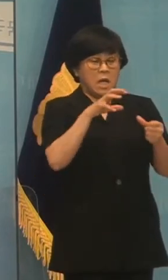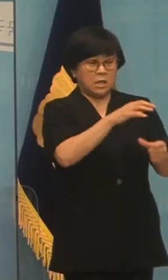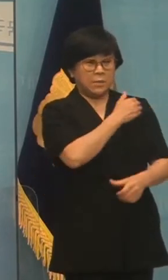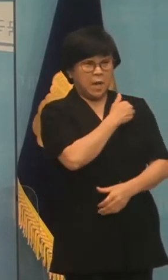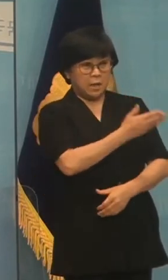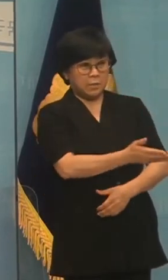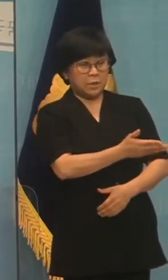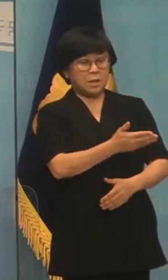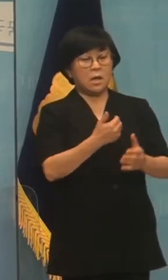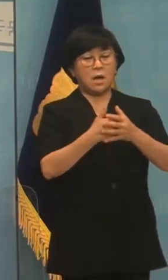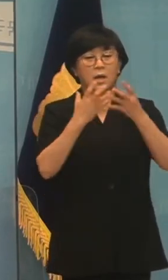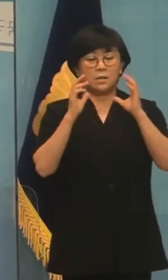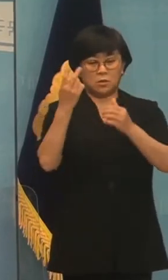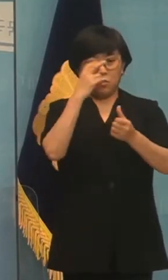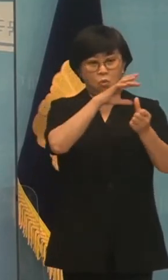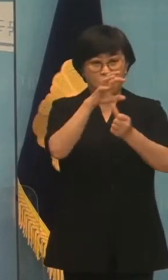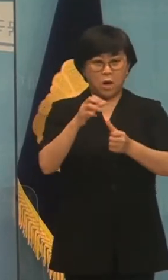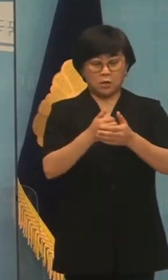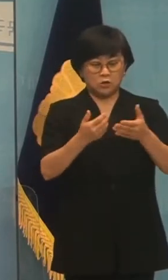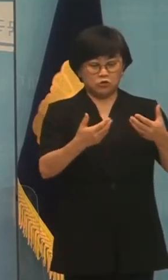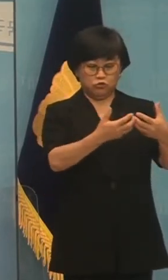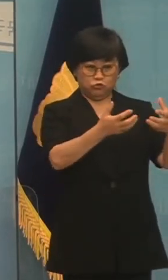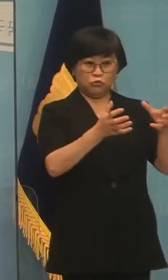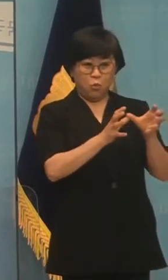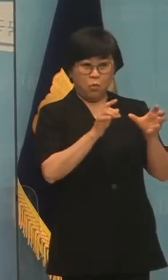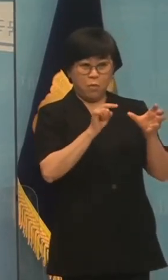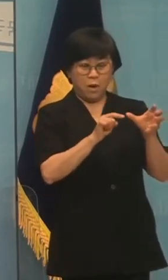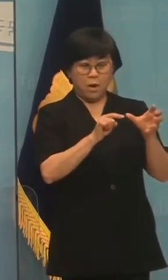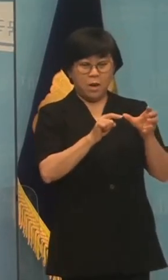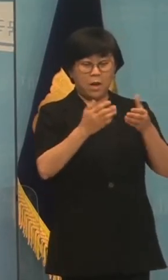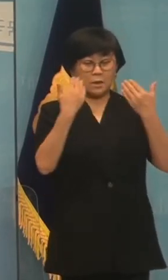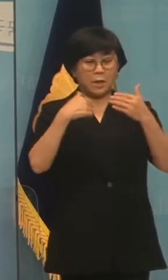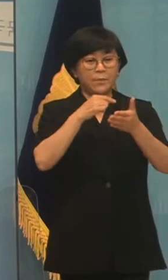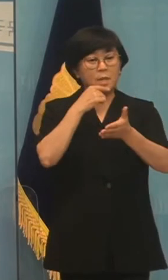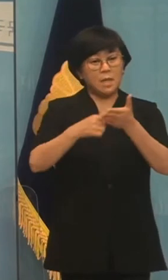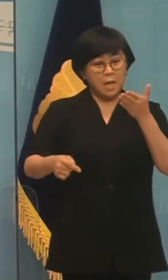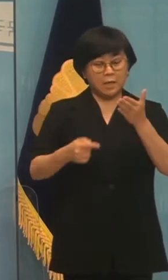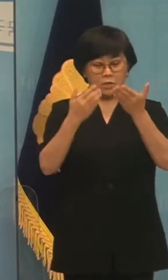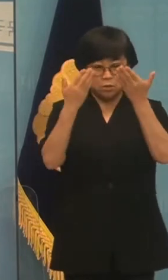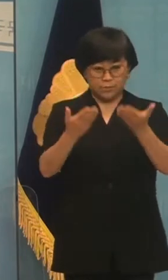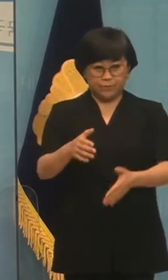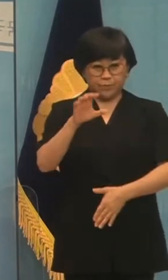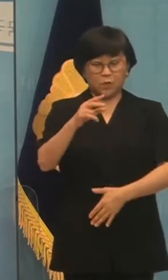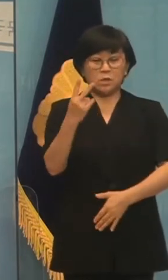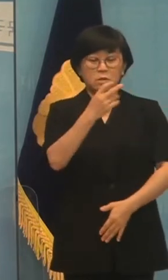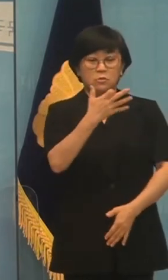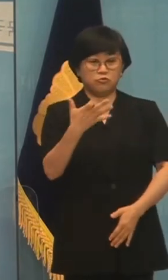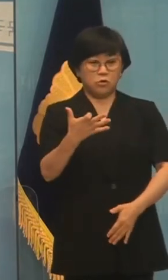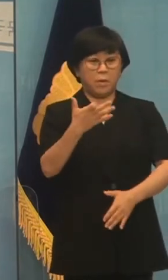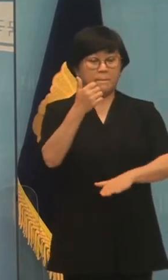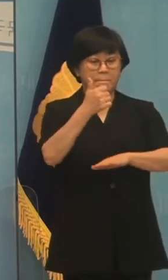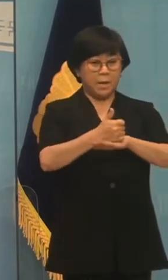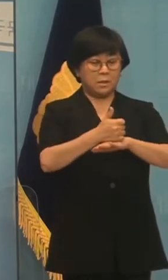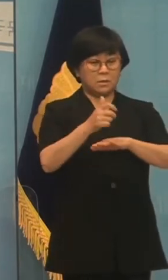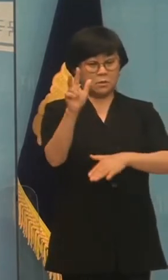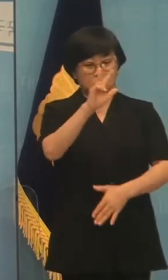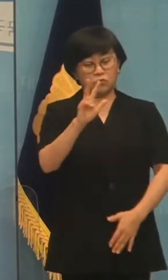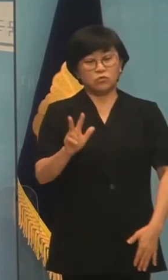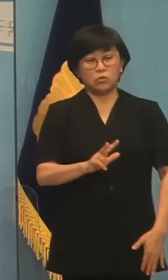방임으로부터 아이들을 보호하는 아동그룹홈과 학대 피해 아동쉼터는 2019년 말 기준